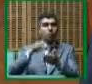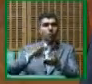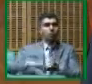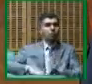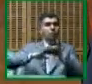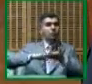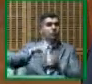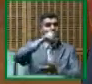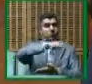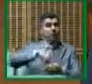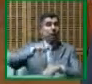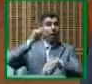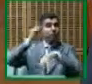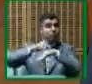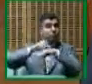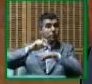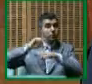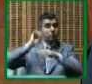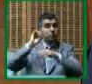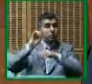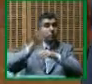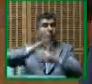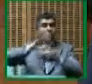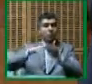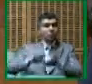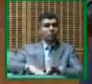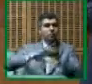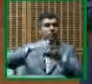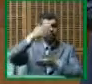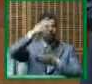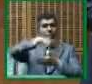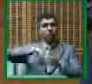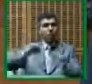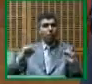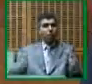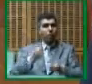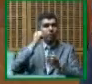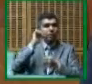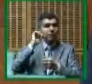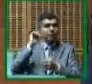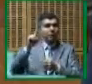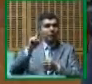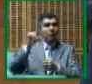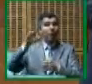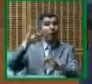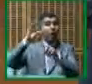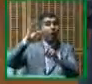حمائية، واحد العدد تدابير ضد الإغراق، حماية للصناعة المغربية، حماية للمنتوج